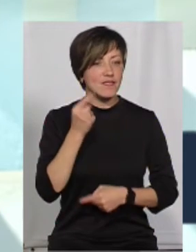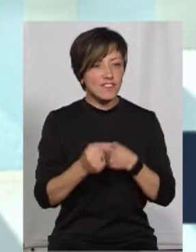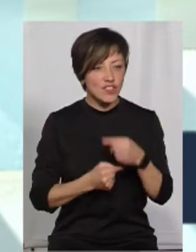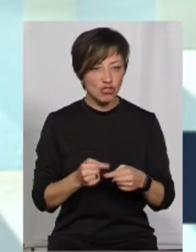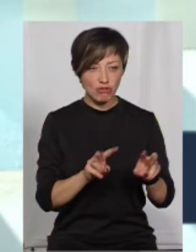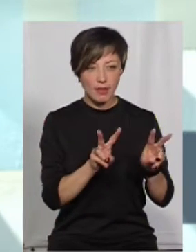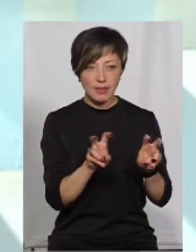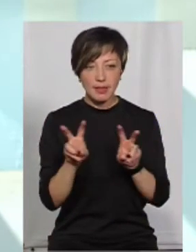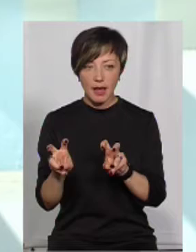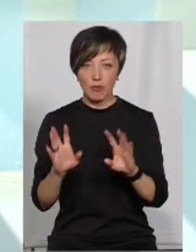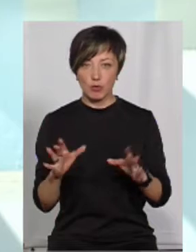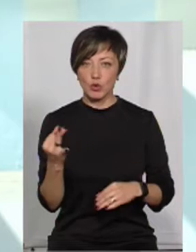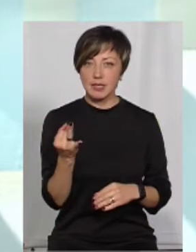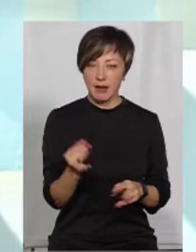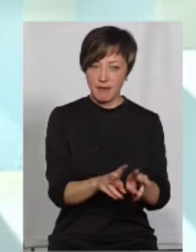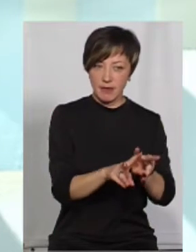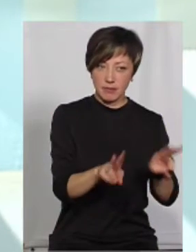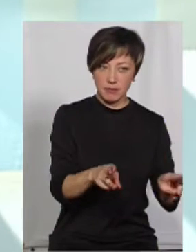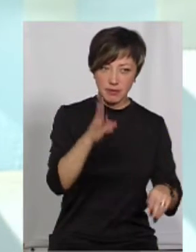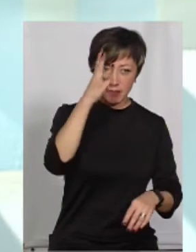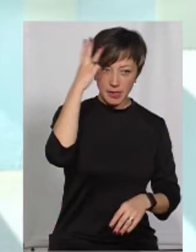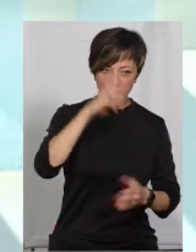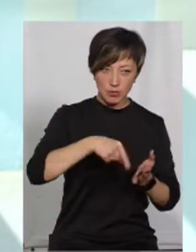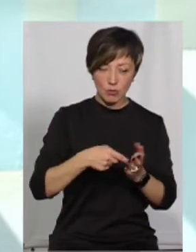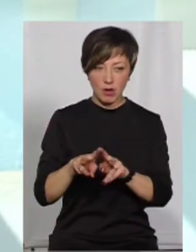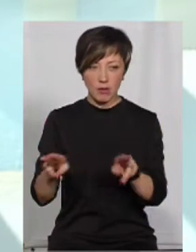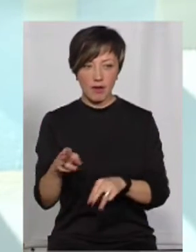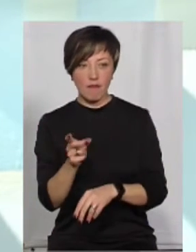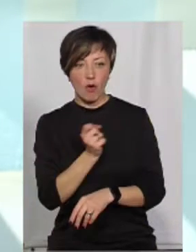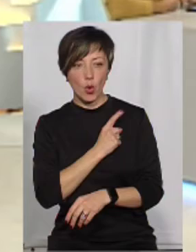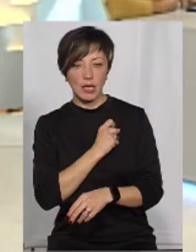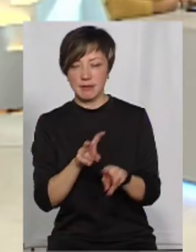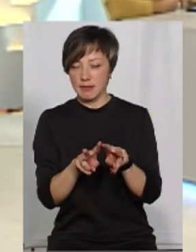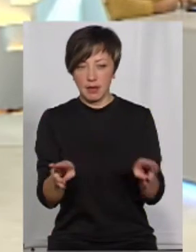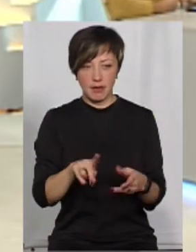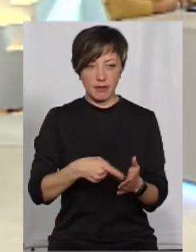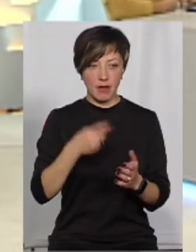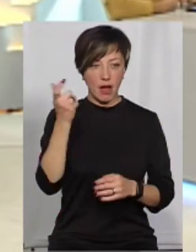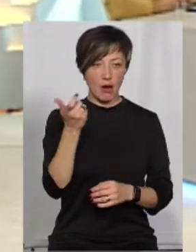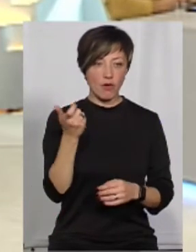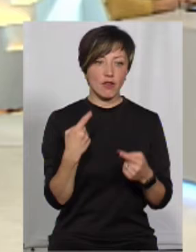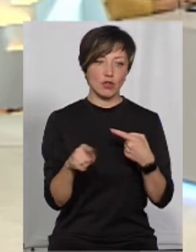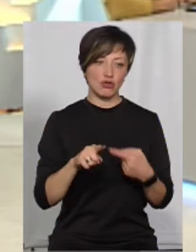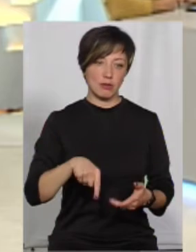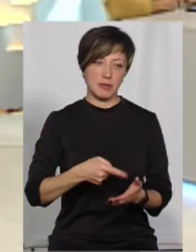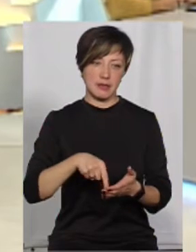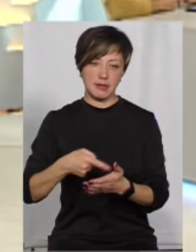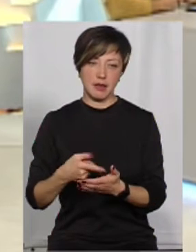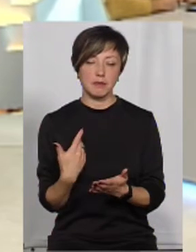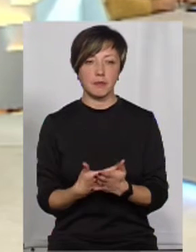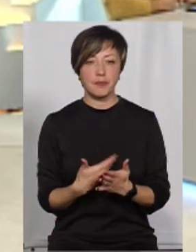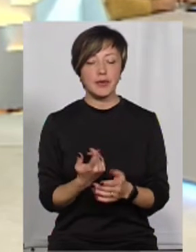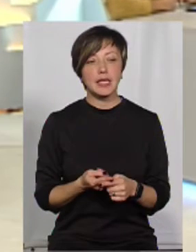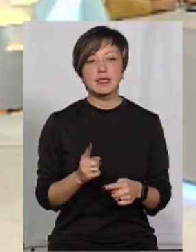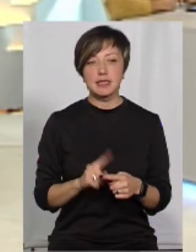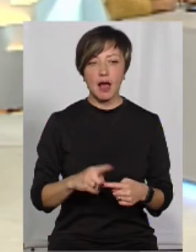теми, які будуть цікаві як в Хмельницькому, так в Одесі, так і в Харкові, так і в інших містах. Тому, до